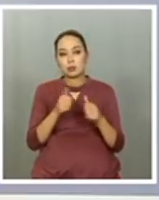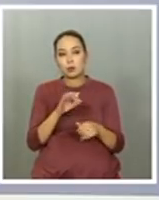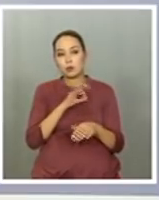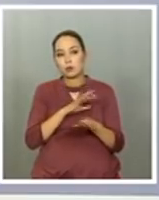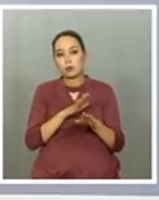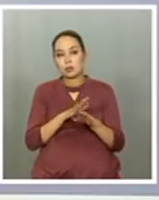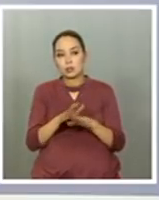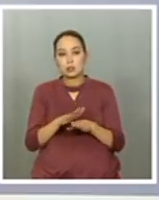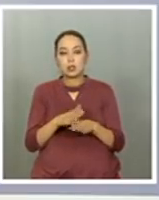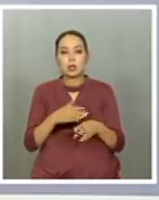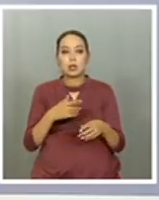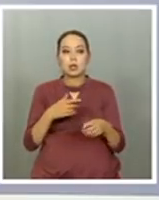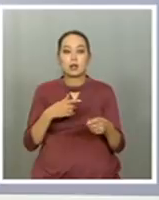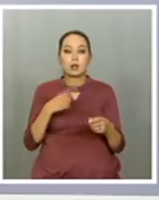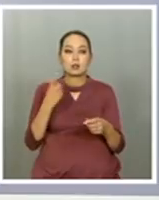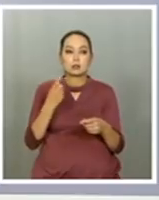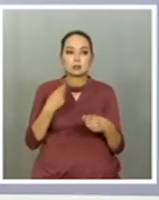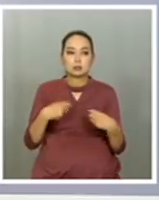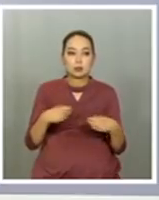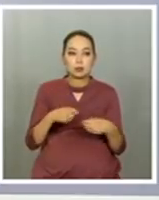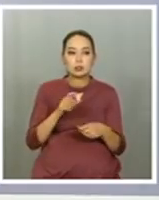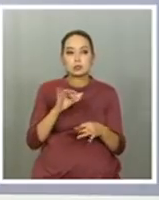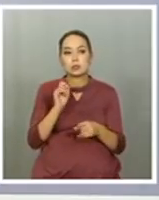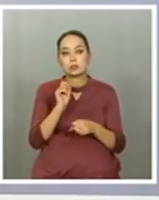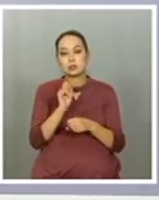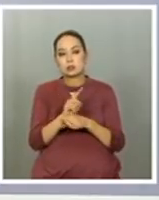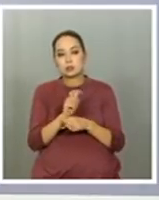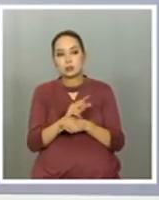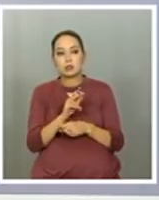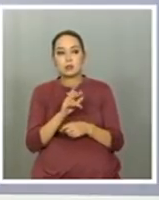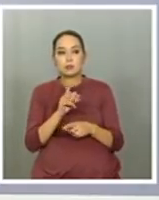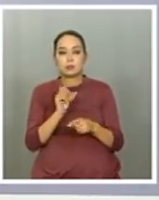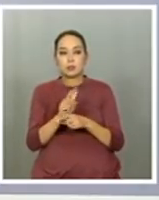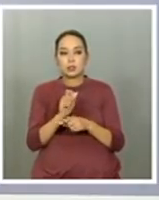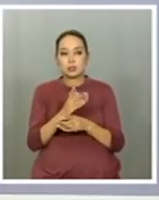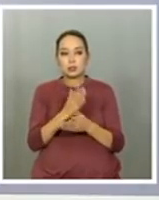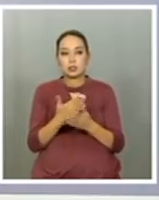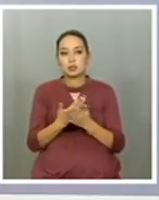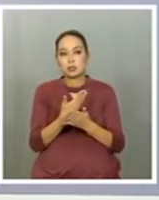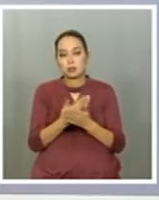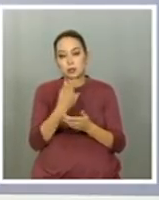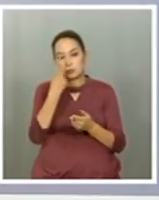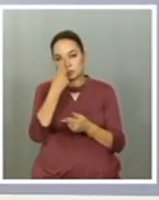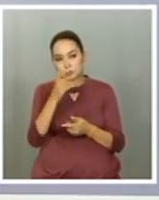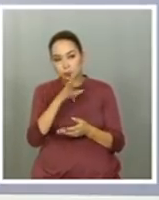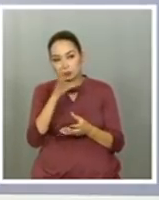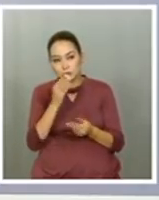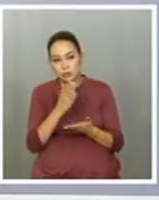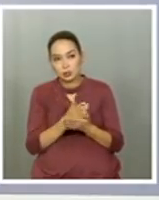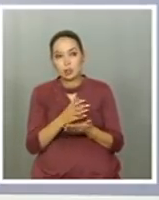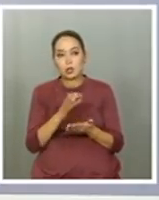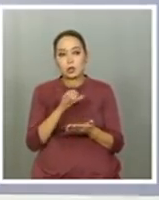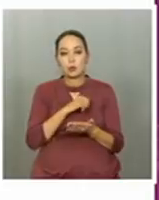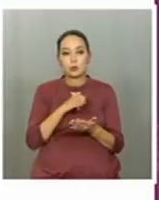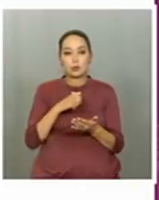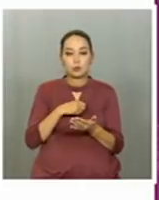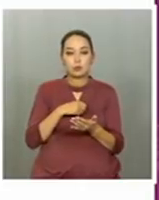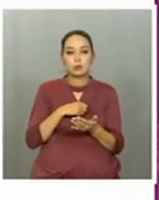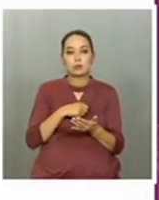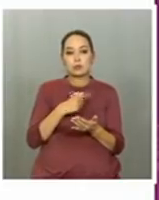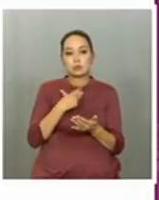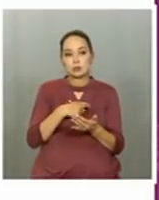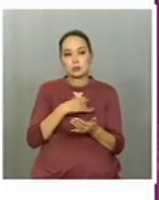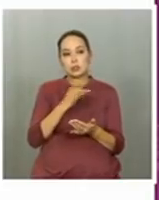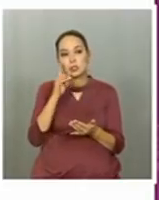тауарлар мен қызметтерге тапсырыс береді. Жаңалықтан хабардар болады, өзіне тура және ыңғайлы жол табады